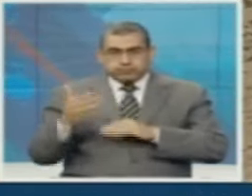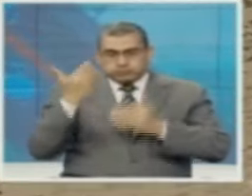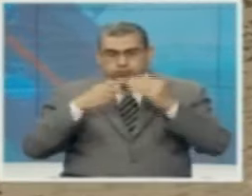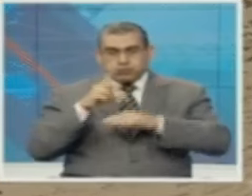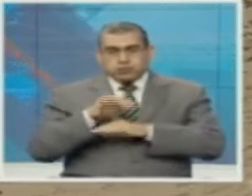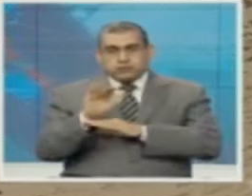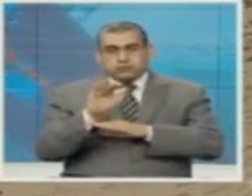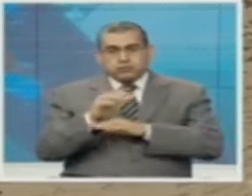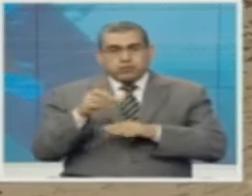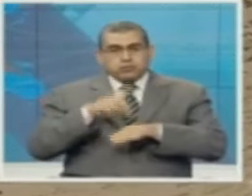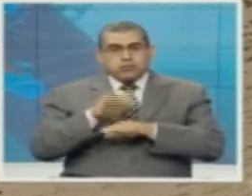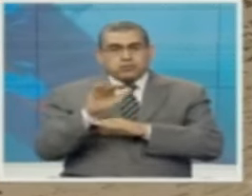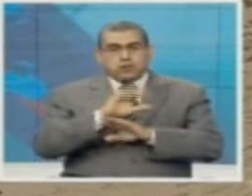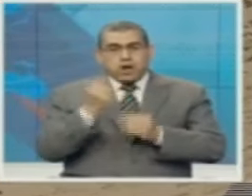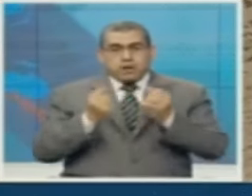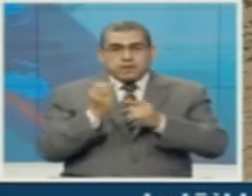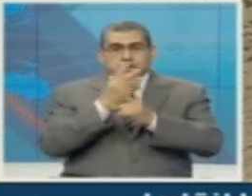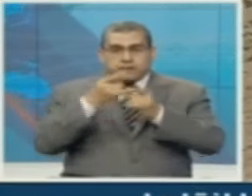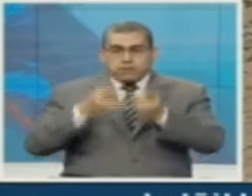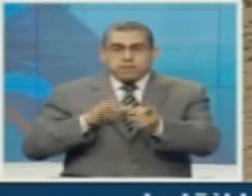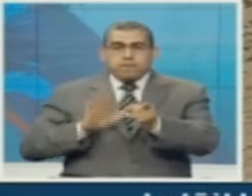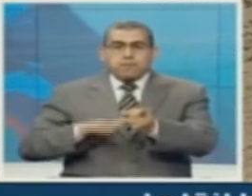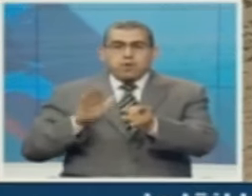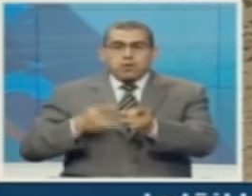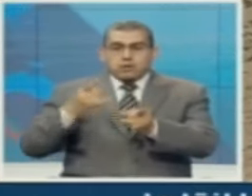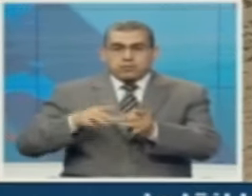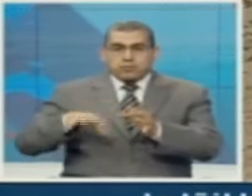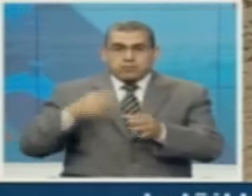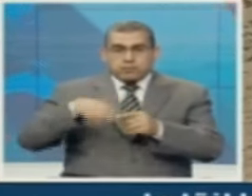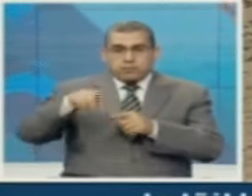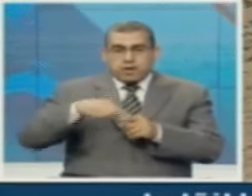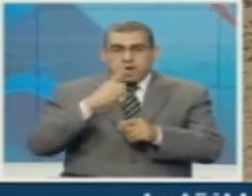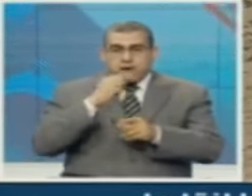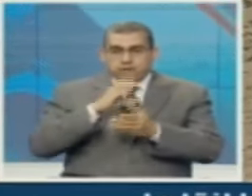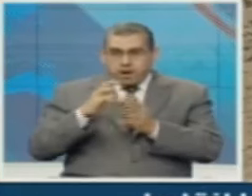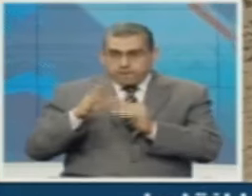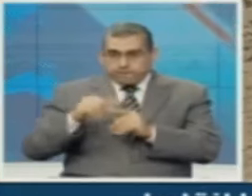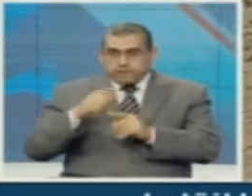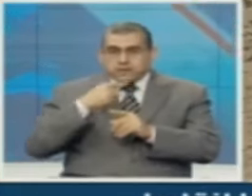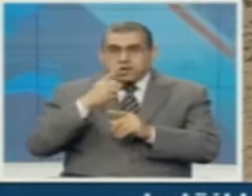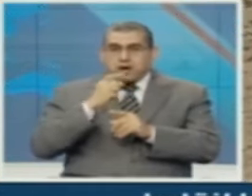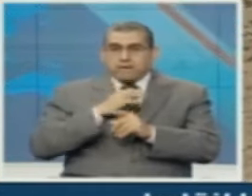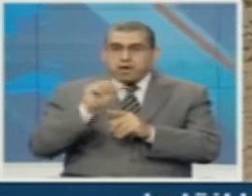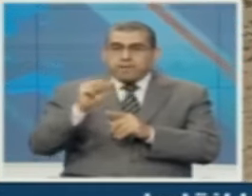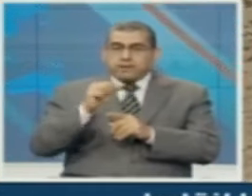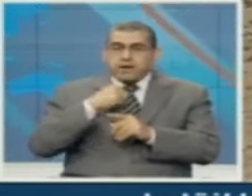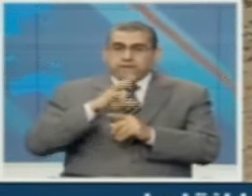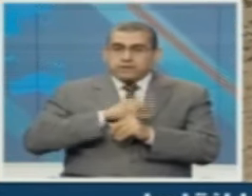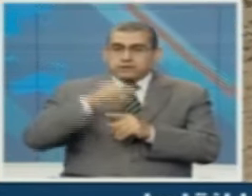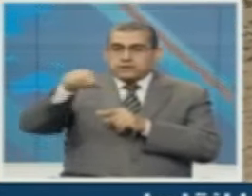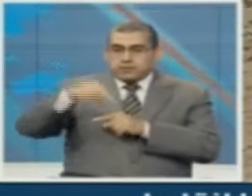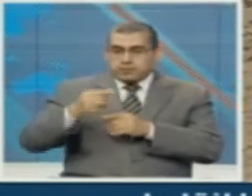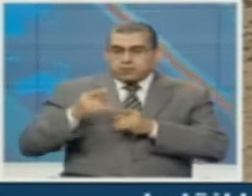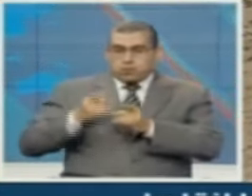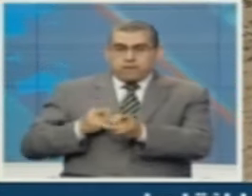المختلفة، فأيضا سيارات الإسعاف دائما متواجدة في المنطقة ما بين معبر رفح المصري ومعبر رفح الفلسطيني في قطاع غزة